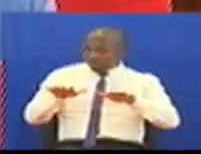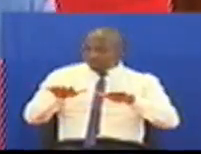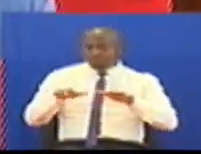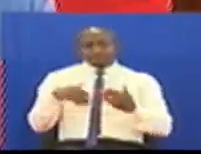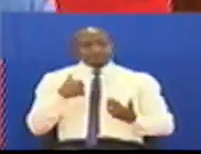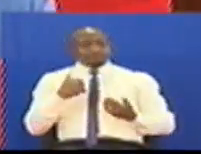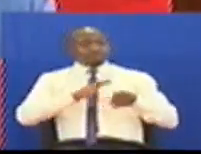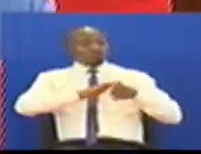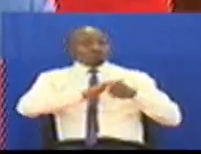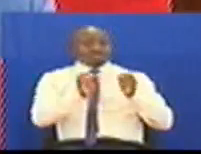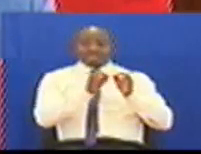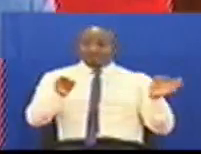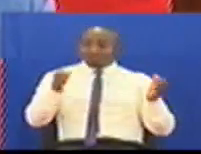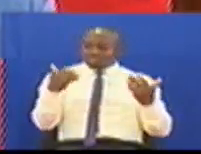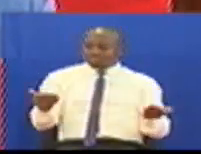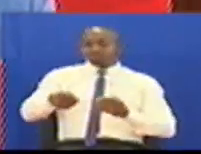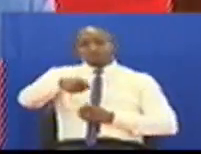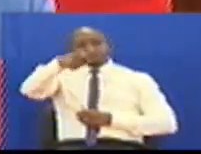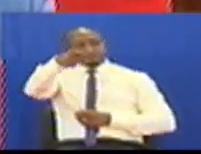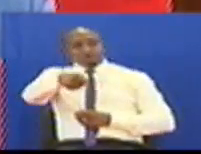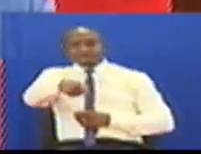Nichukue nafasi hii kwanza ya kumpongeza mheshimiwa